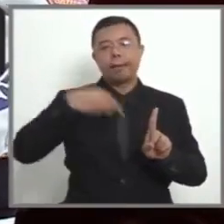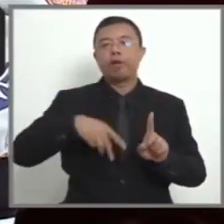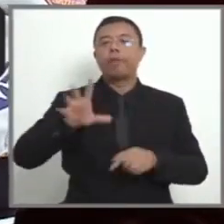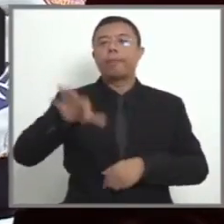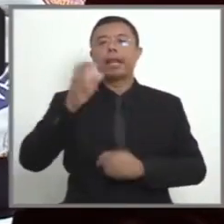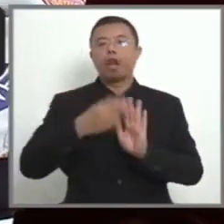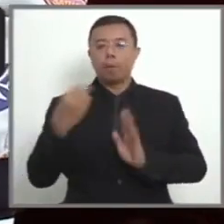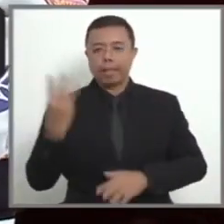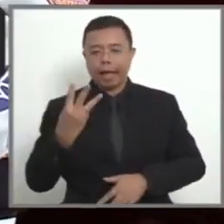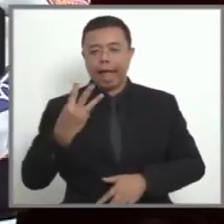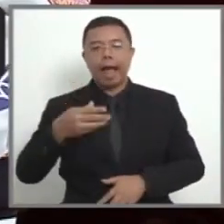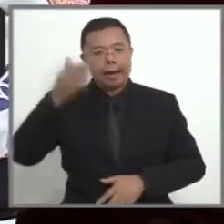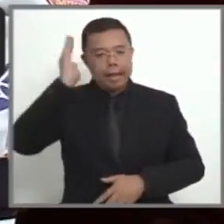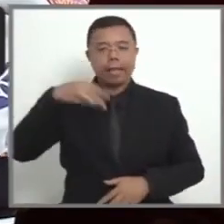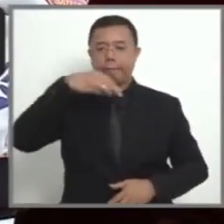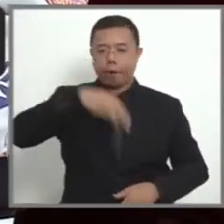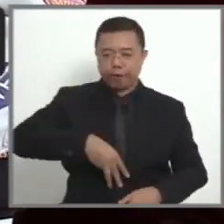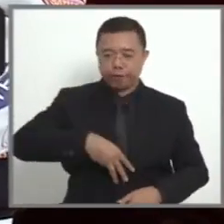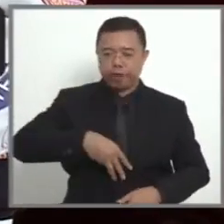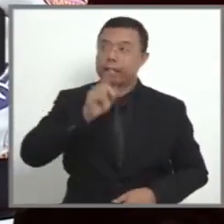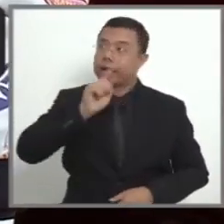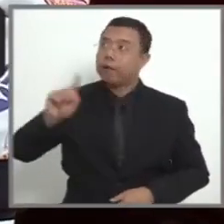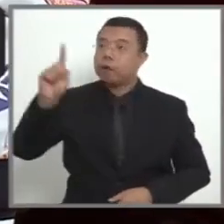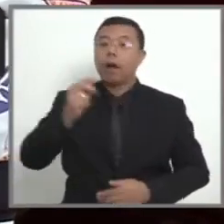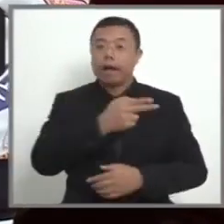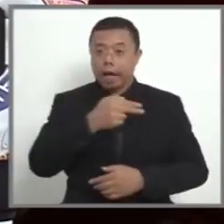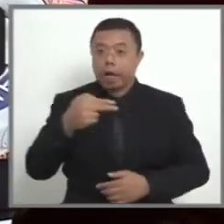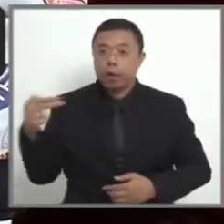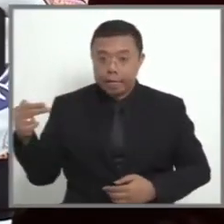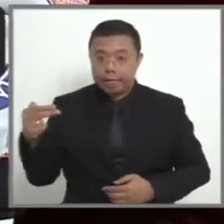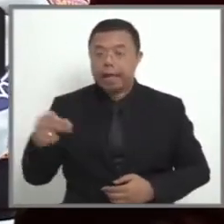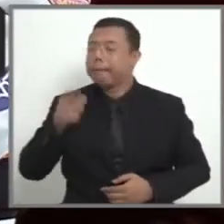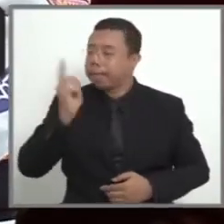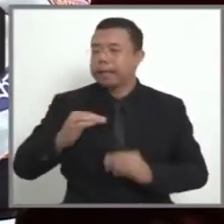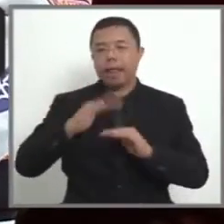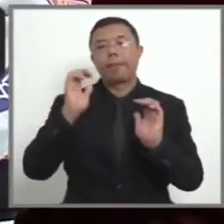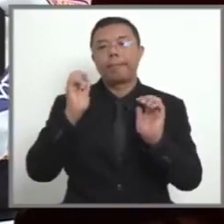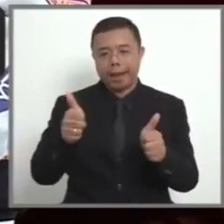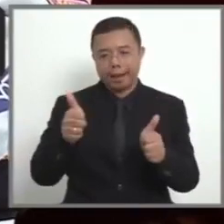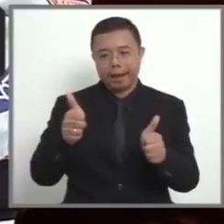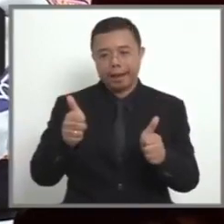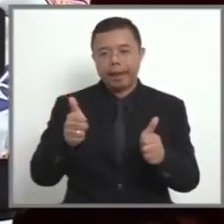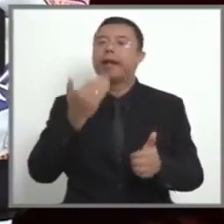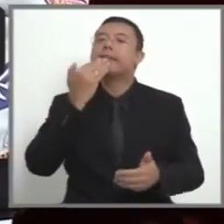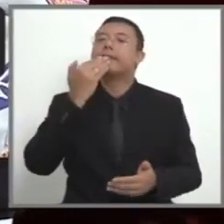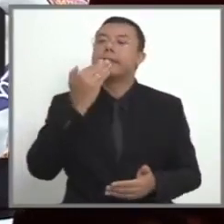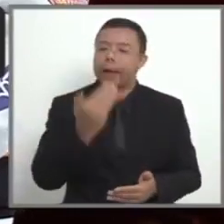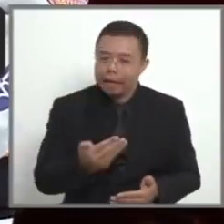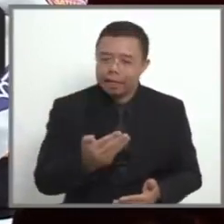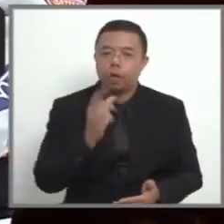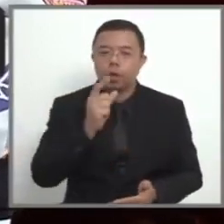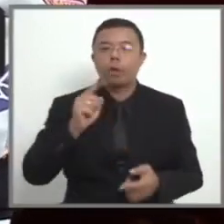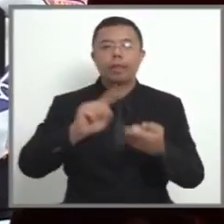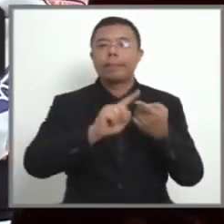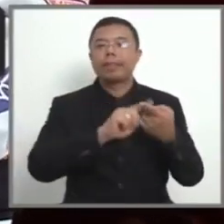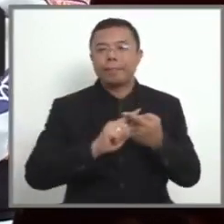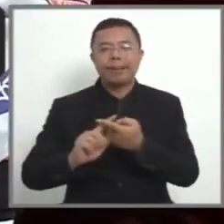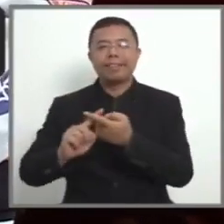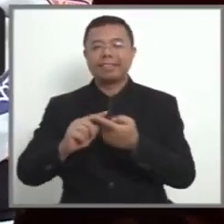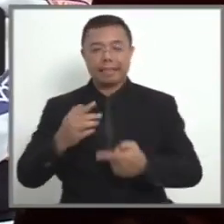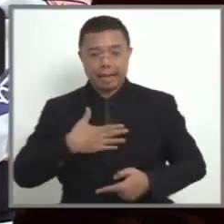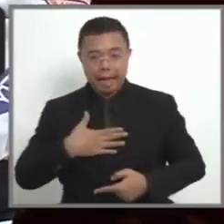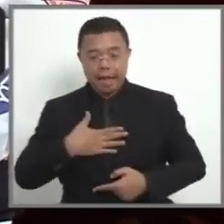tiga Ganjar Mahfud dan Insyaallah Indonesia pasti lebih baik Terima kasih untuk kawan-kawan partner